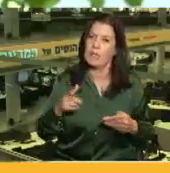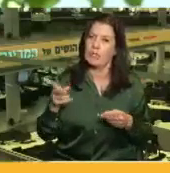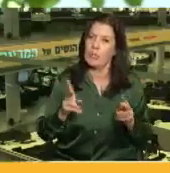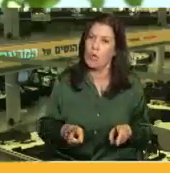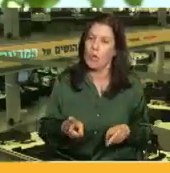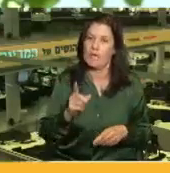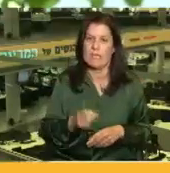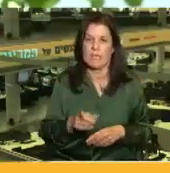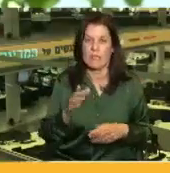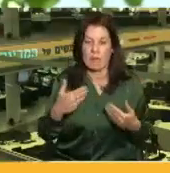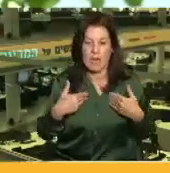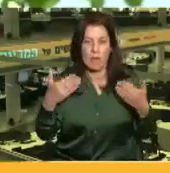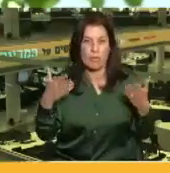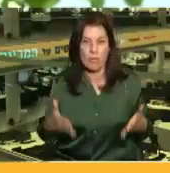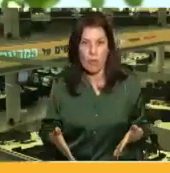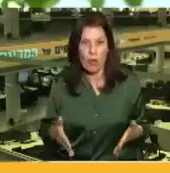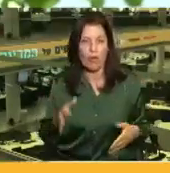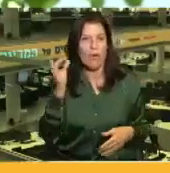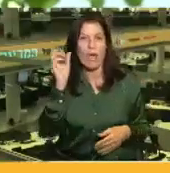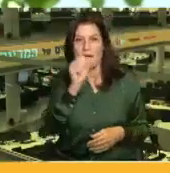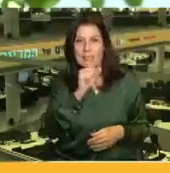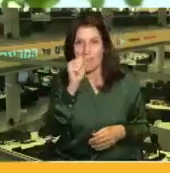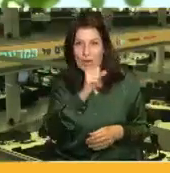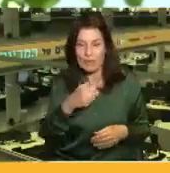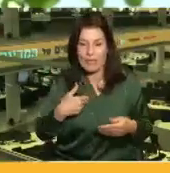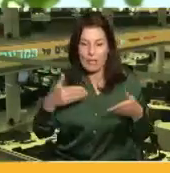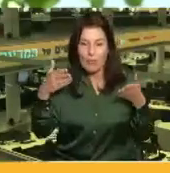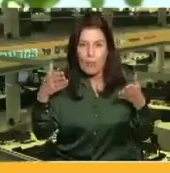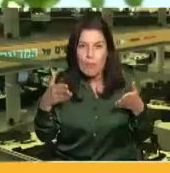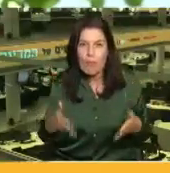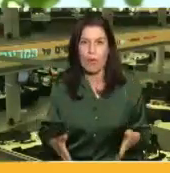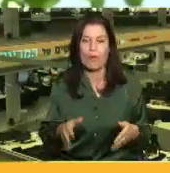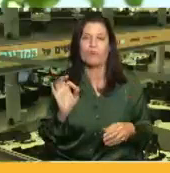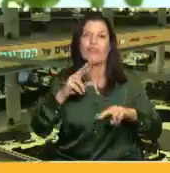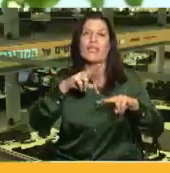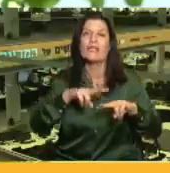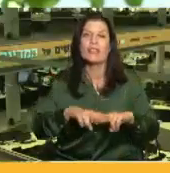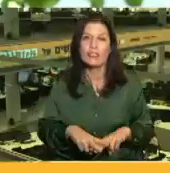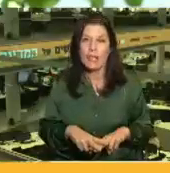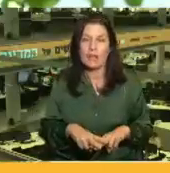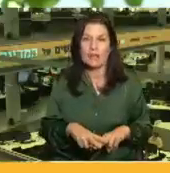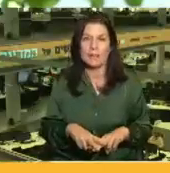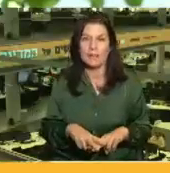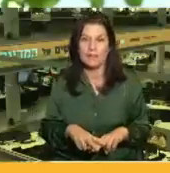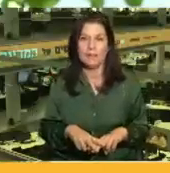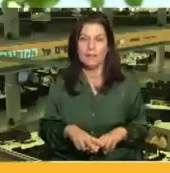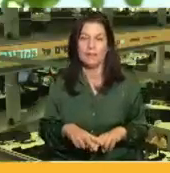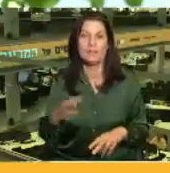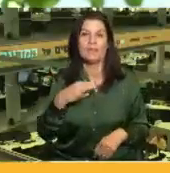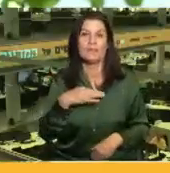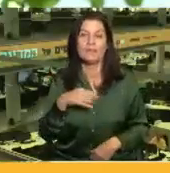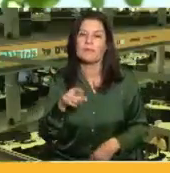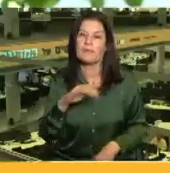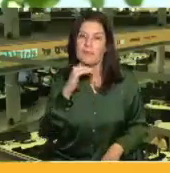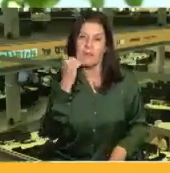וצריכים. אנחנו כאן, הזמרות, אנחנו כאן, ואנחנו כאן כדי להישאר, וזהו, ומבחינתי זה, זה, זה